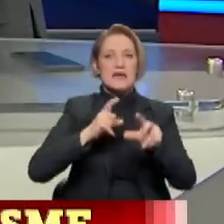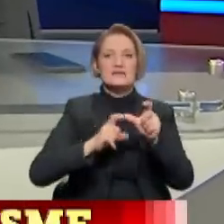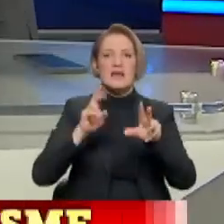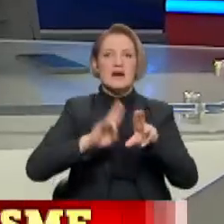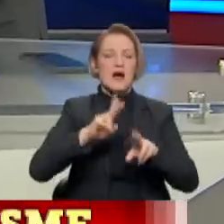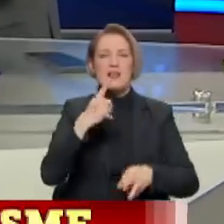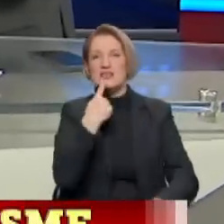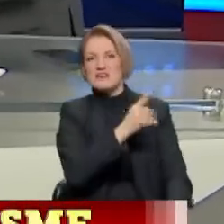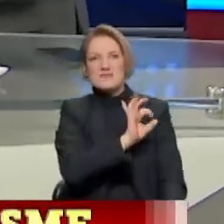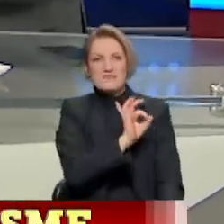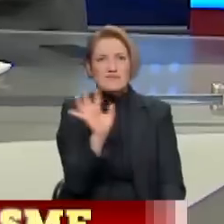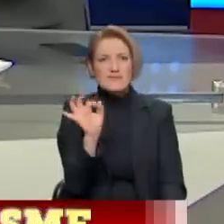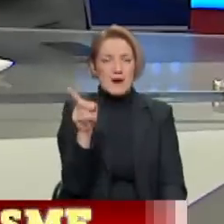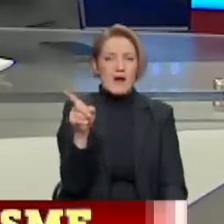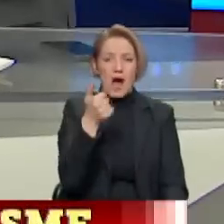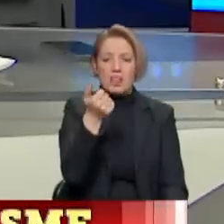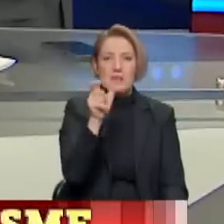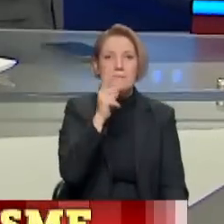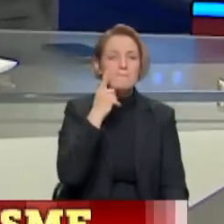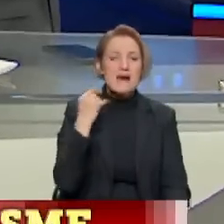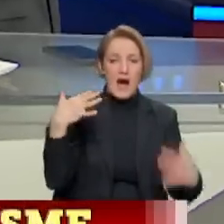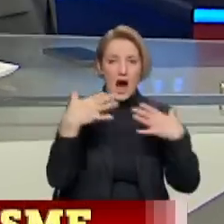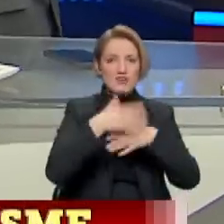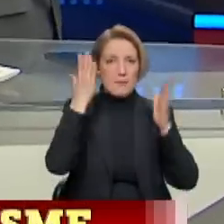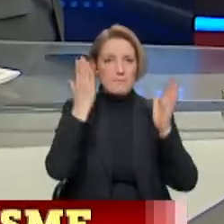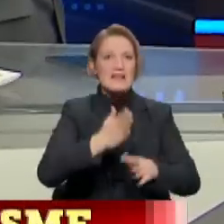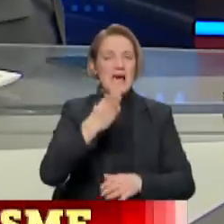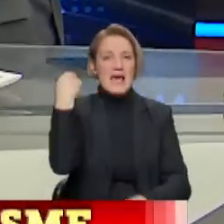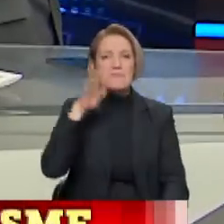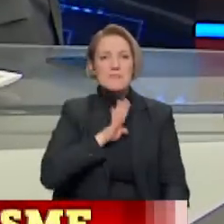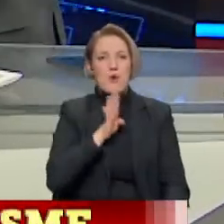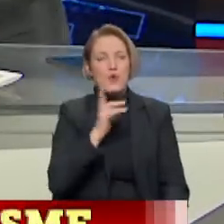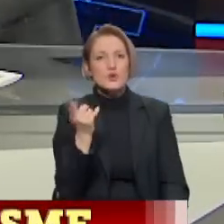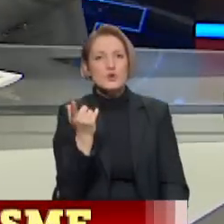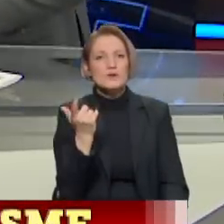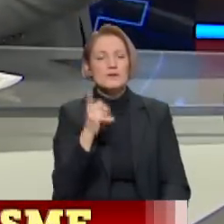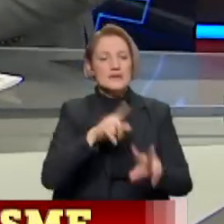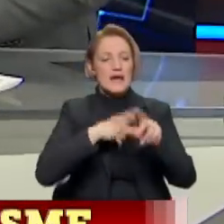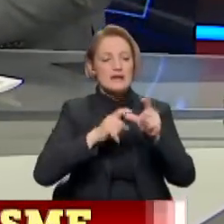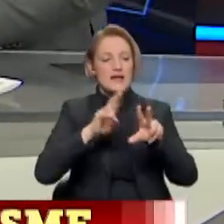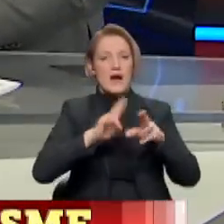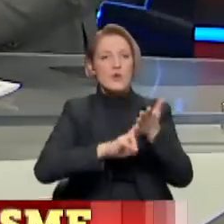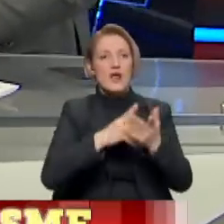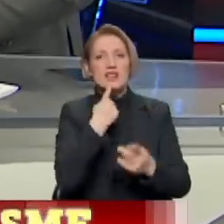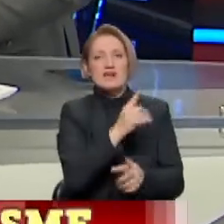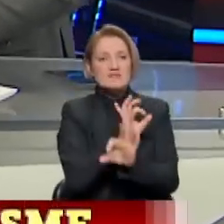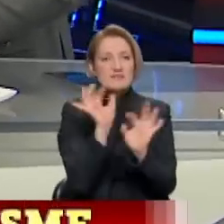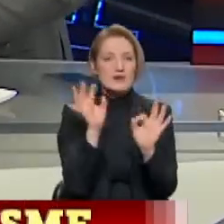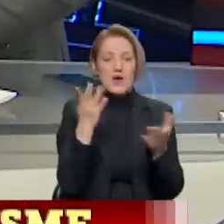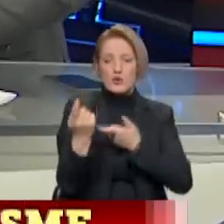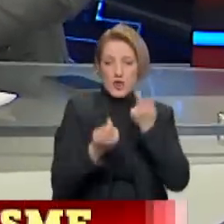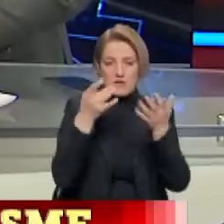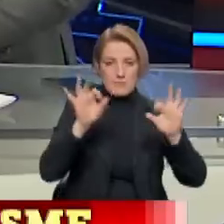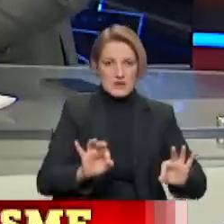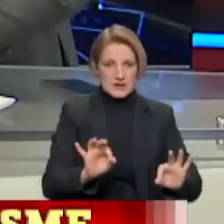etmedi hiçbir zaman. 6 Mayıs akşamı bile etmedi. Düşünün mazbatası alınmış elinden. Görevine başladı. Sonra